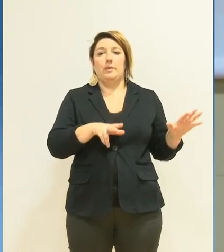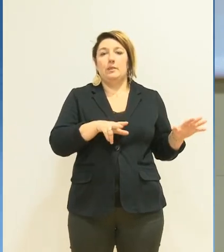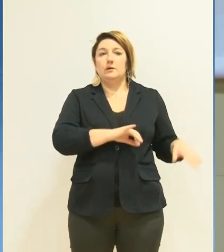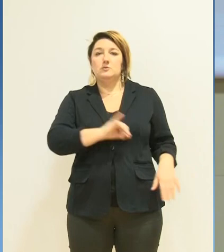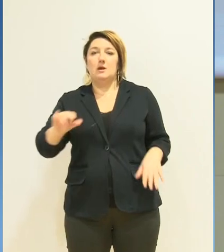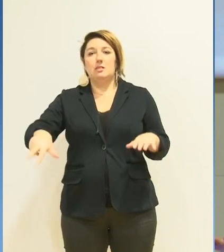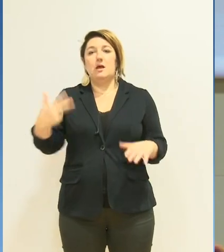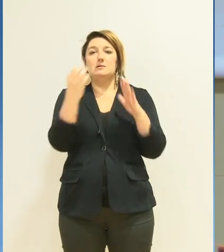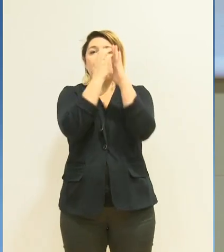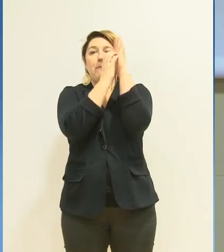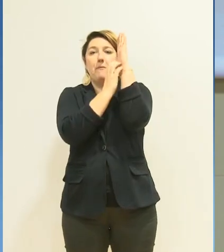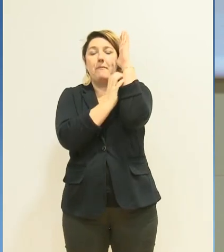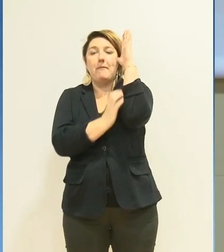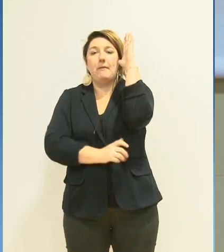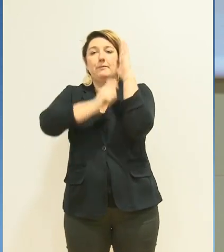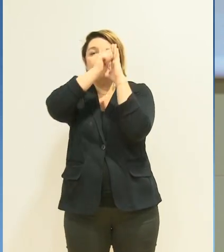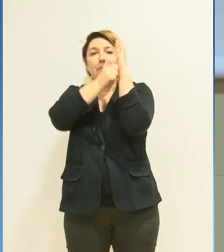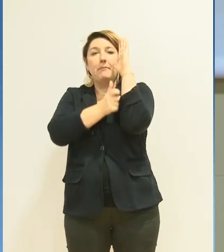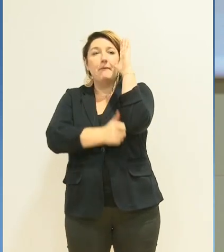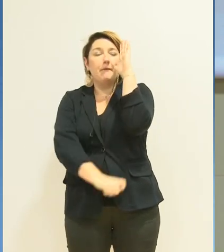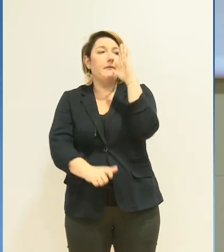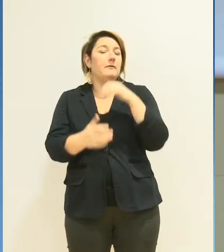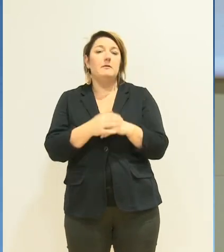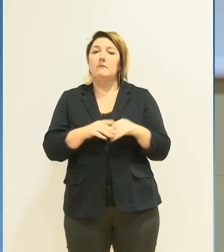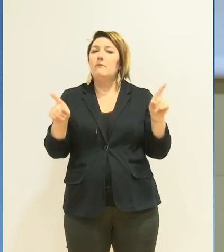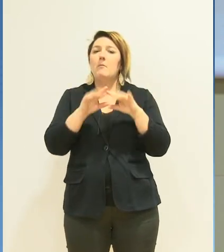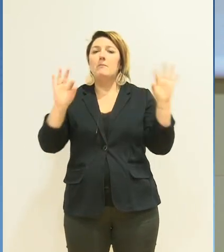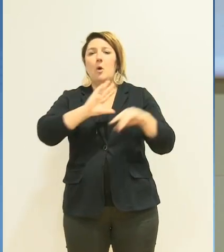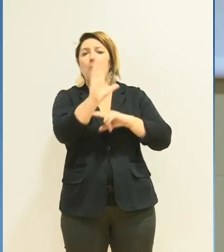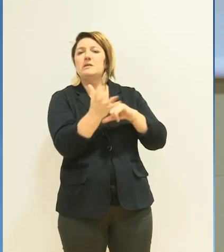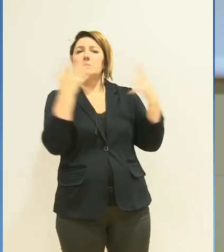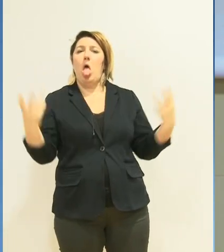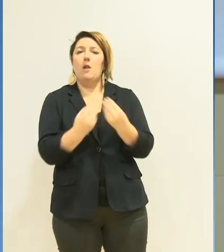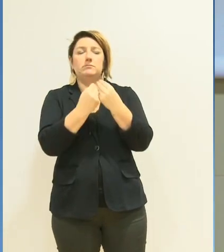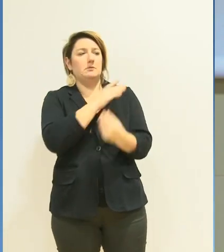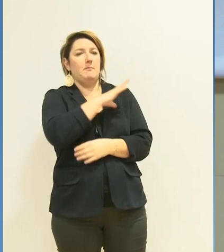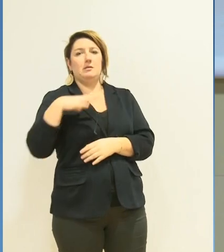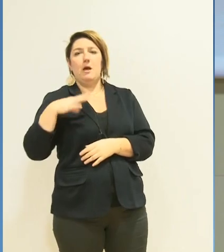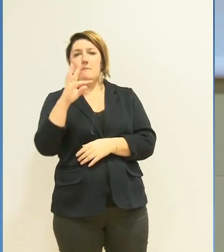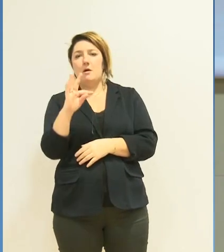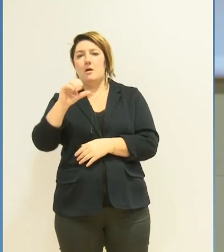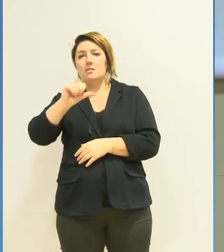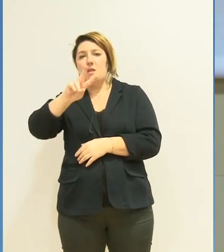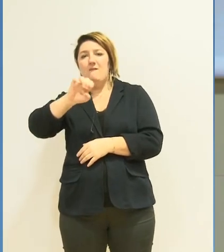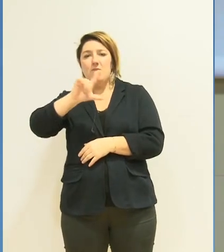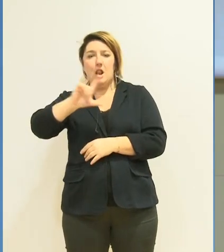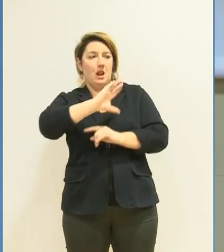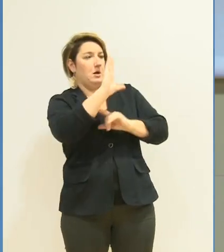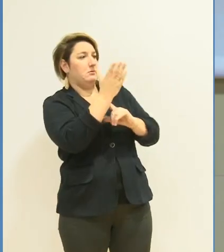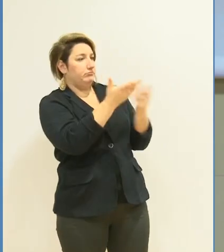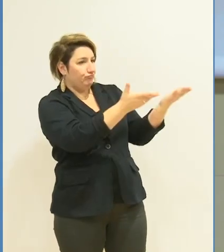qui vont être présentés dans le même mouvement et je donne donc la parole à moto belle